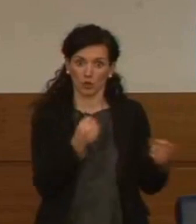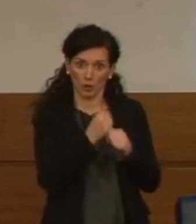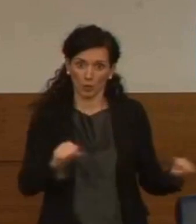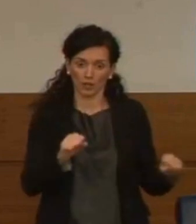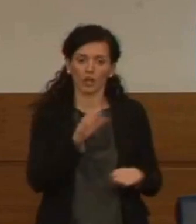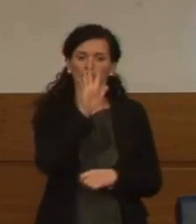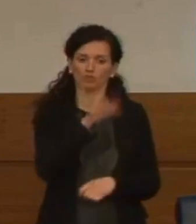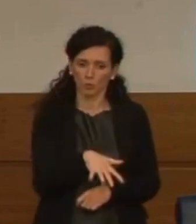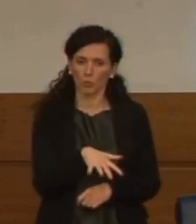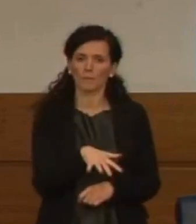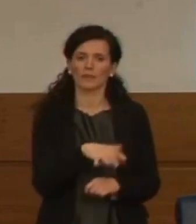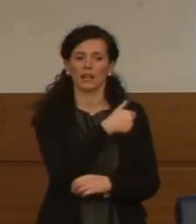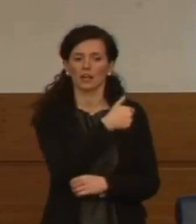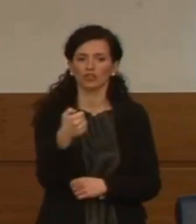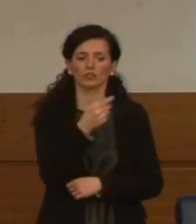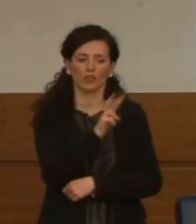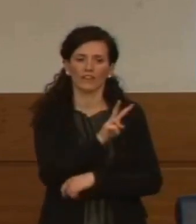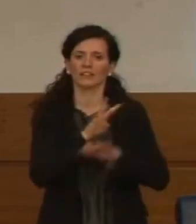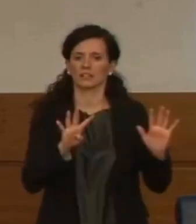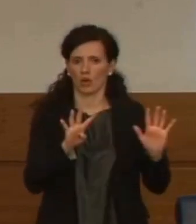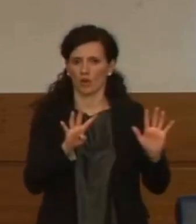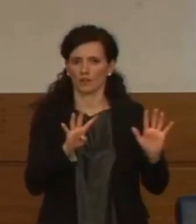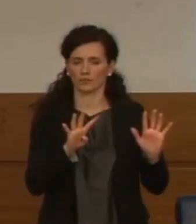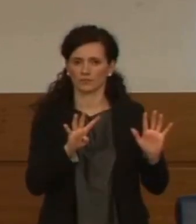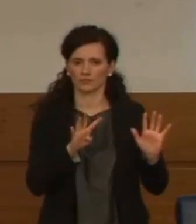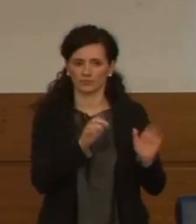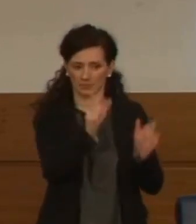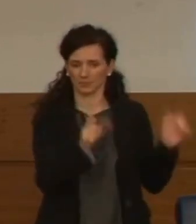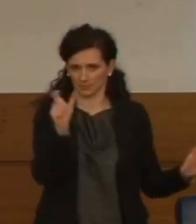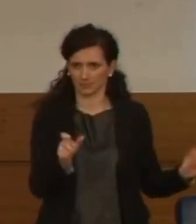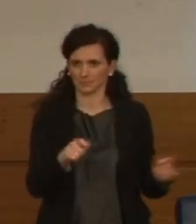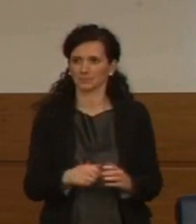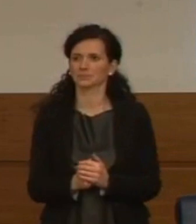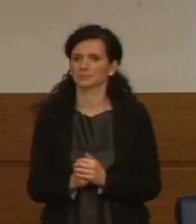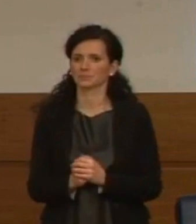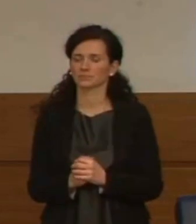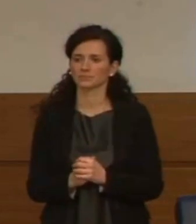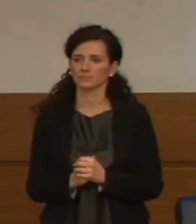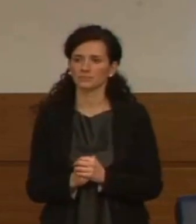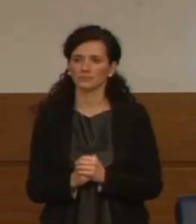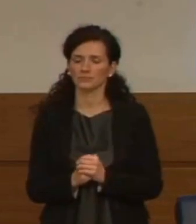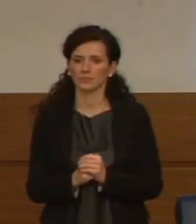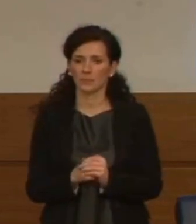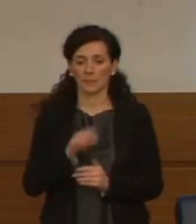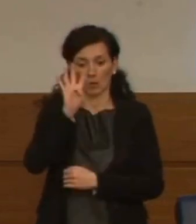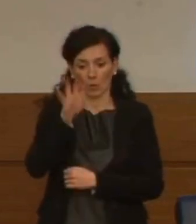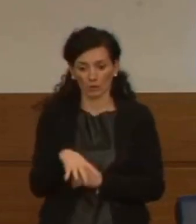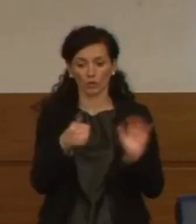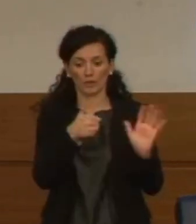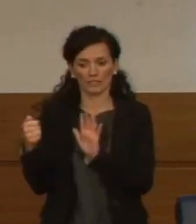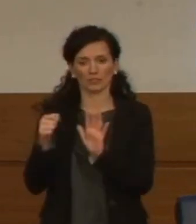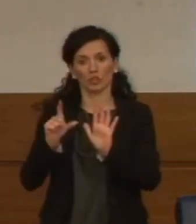ieri era stato di 415. Sono complessivamente 37.860 malati di coronavirus in Italia, con un incremento rispetto a giovedì